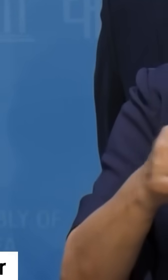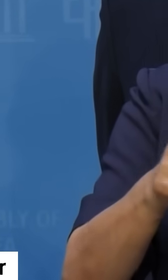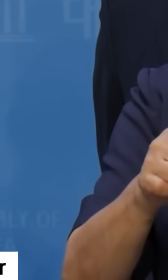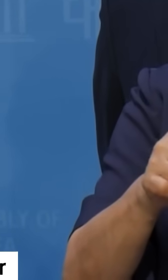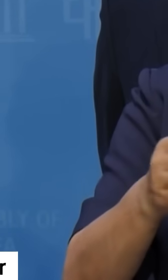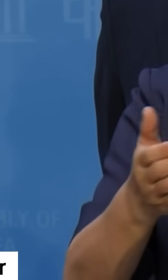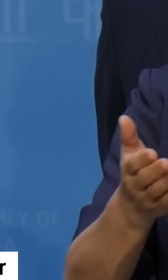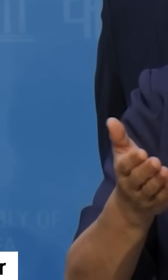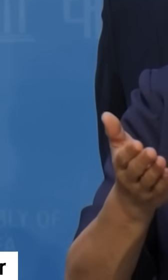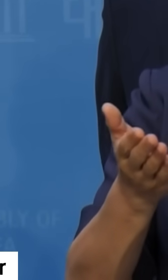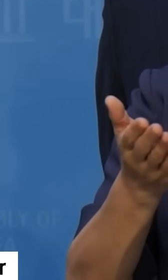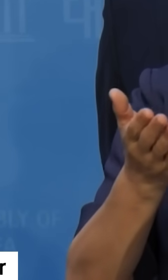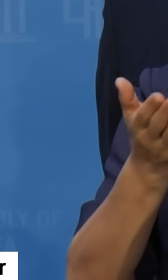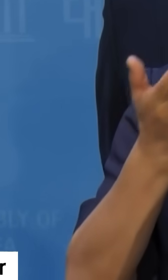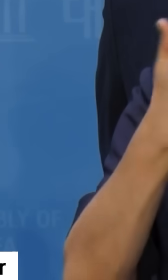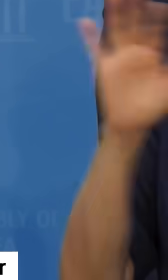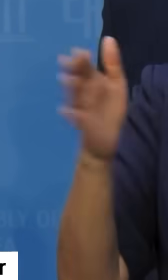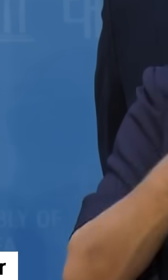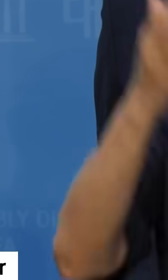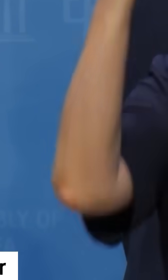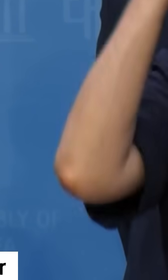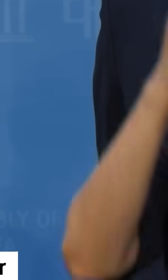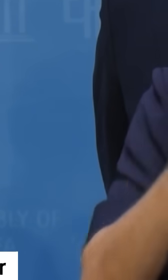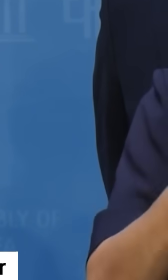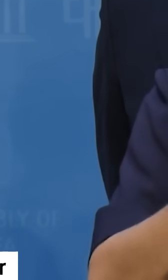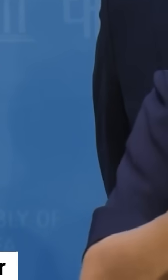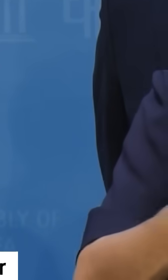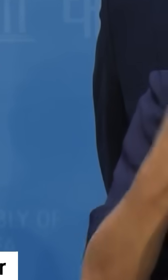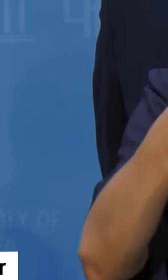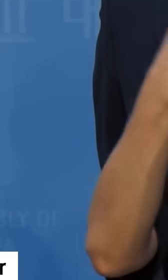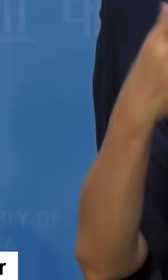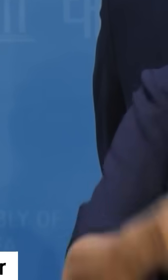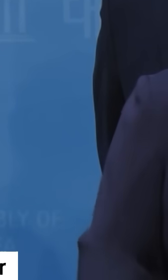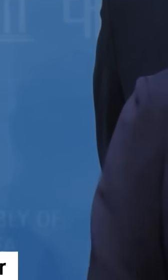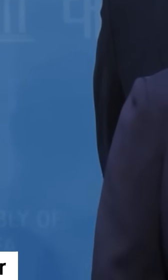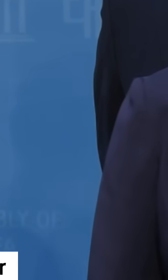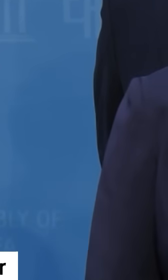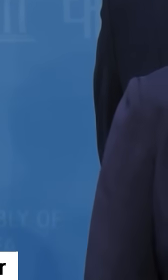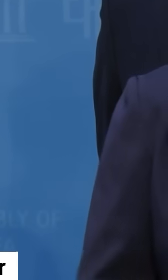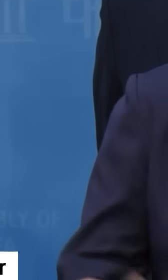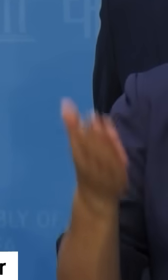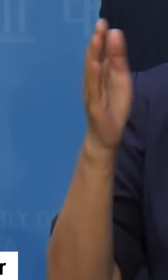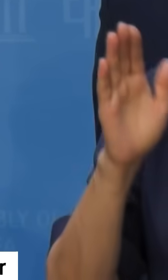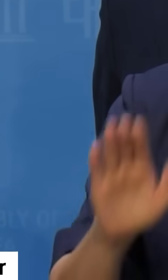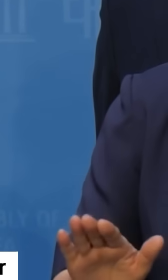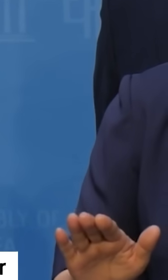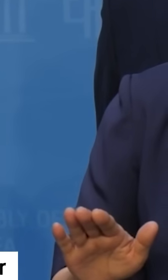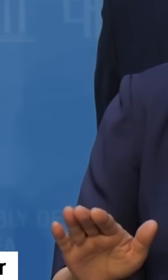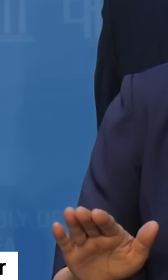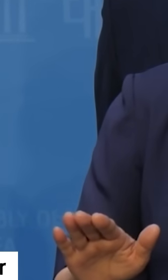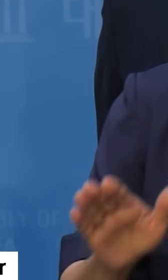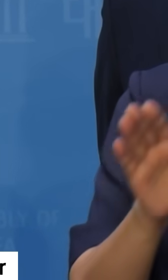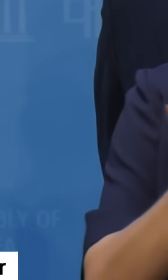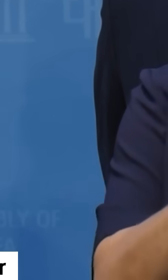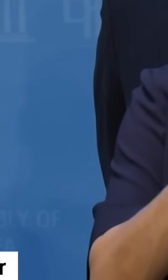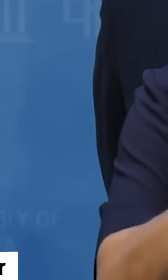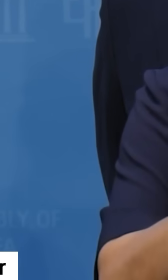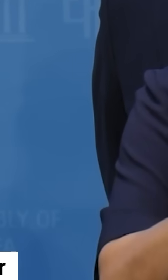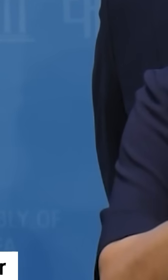손이 가지 않는다 하는데 우리나라 국민들은 오직하겠습니까? 그런데도 불구하고 지원